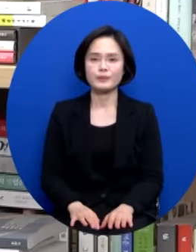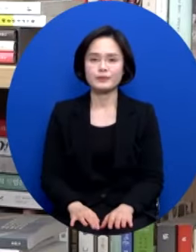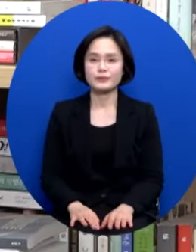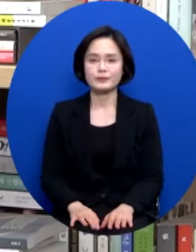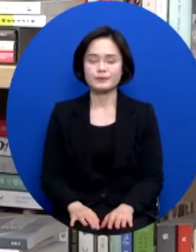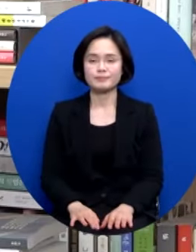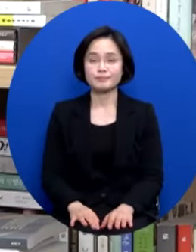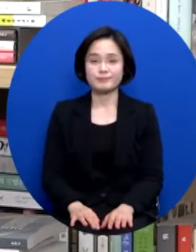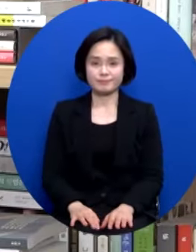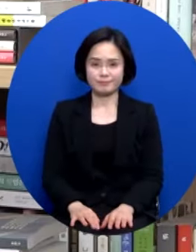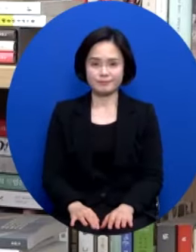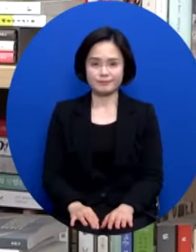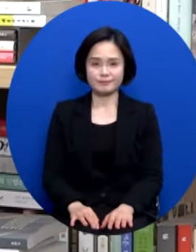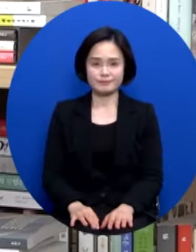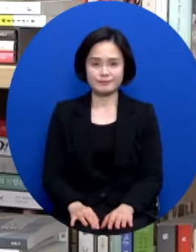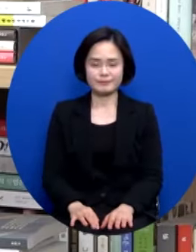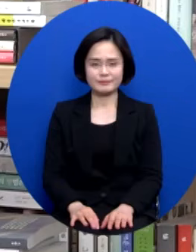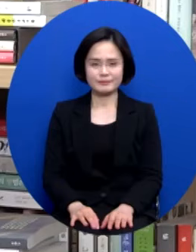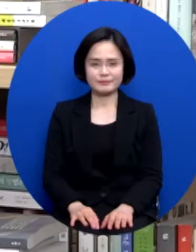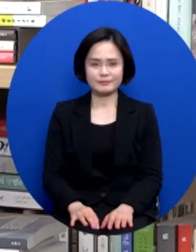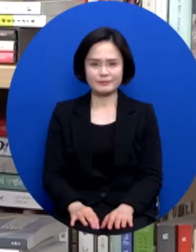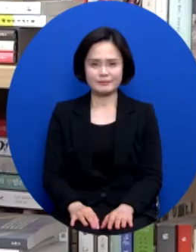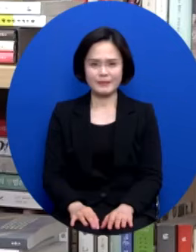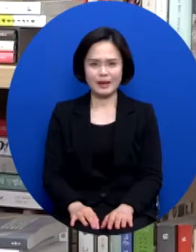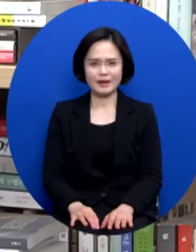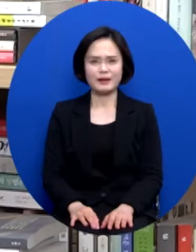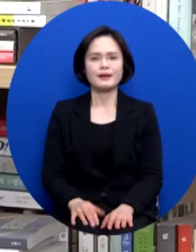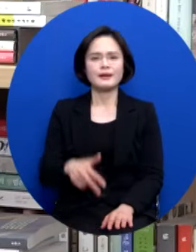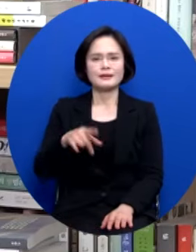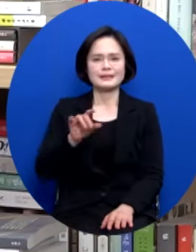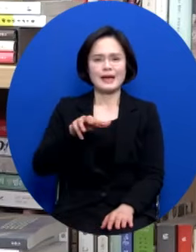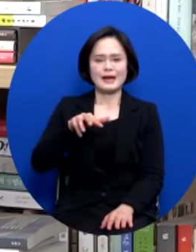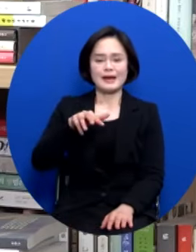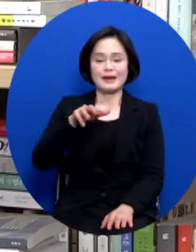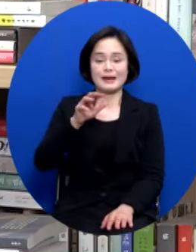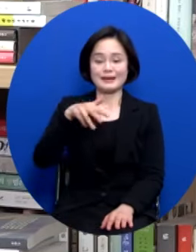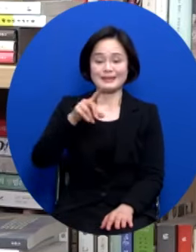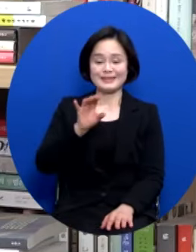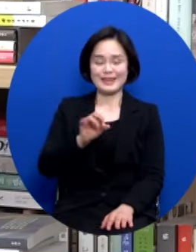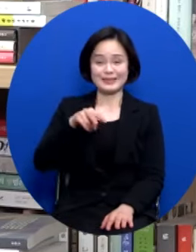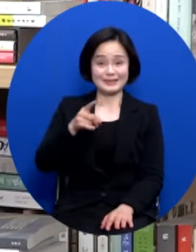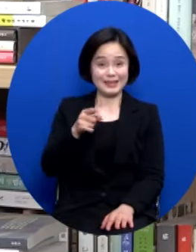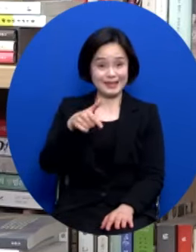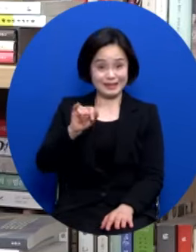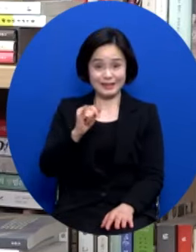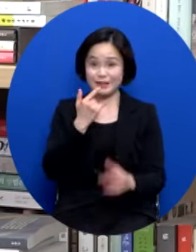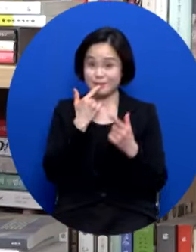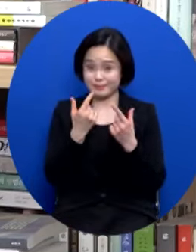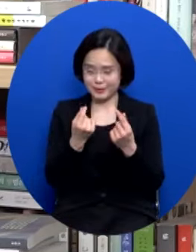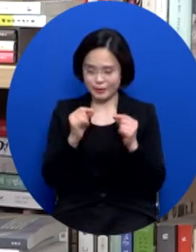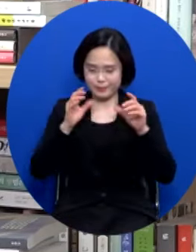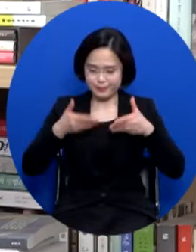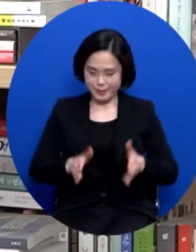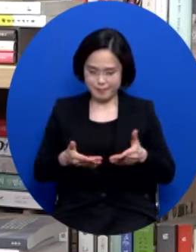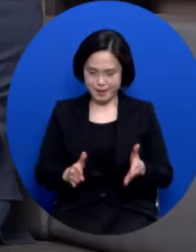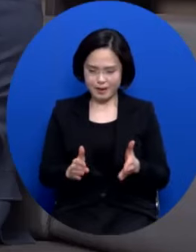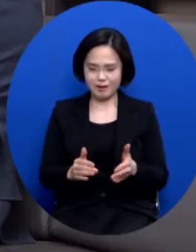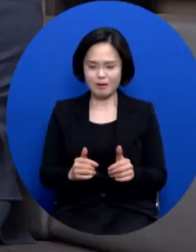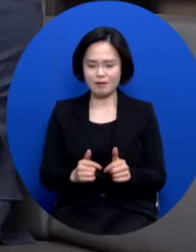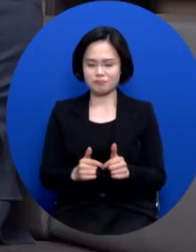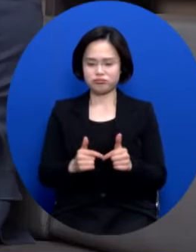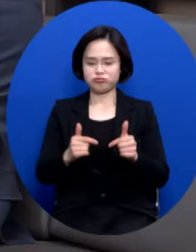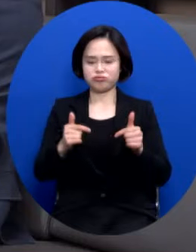생육하고 번성하고 땅에 충만하라. 그리고 성경에서 계속해서 가정에 대해서 강조하고 또 특별히